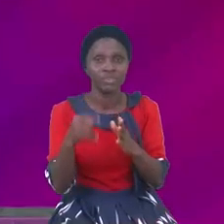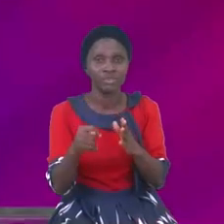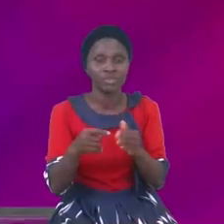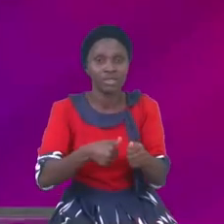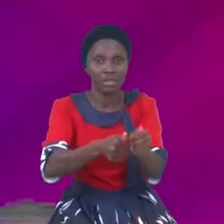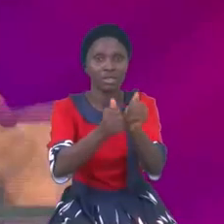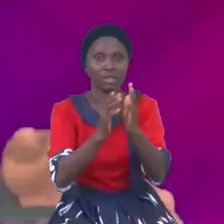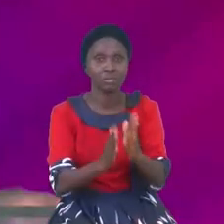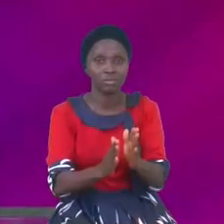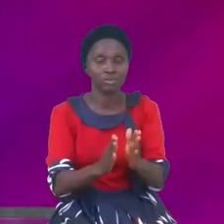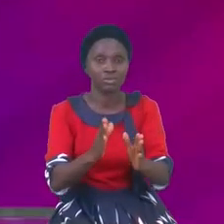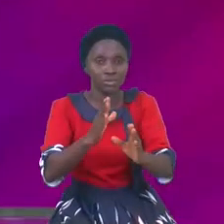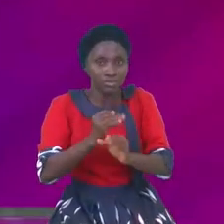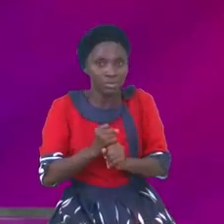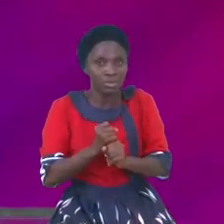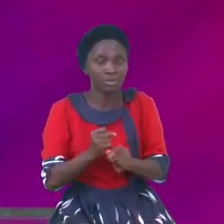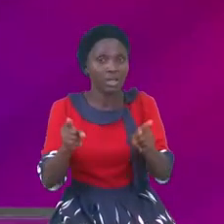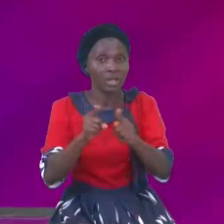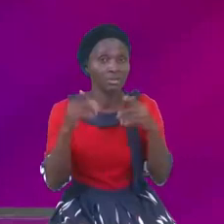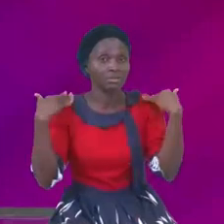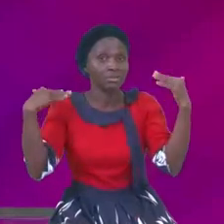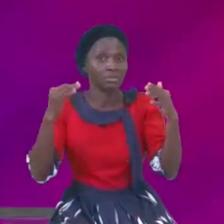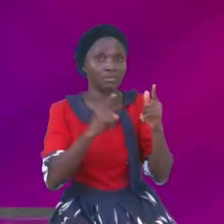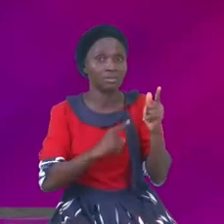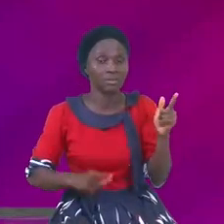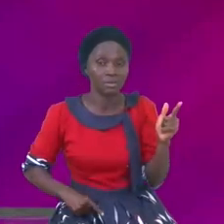L'apôtre reçut comme un ange de Dieu.